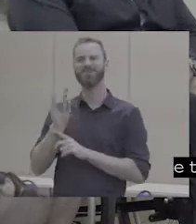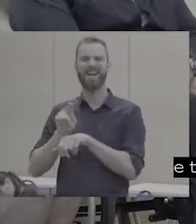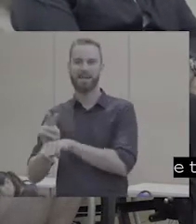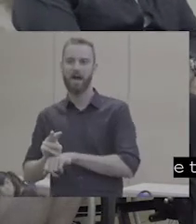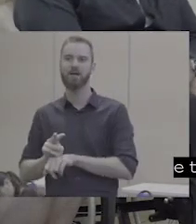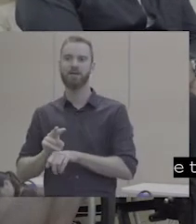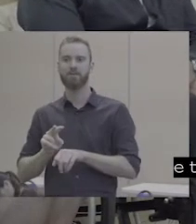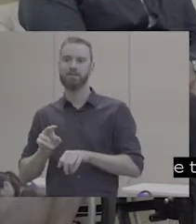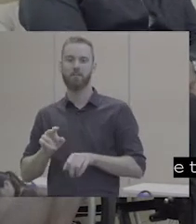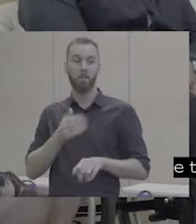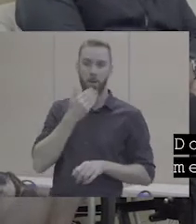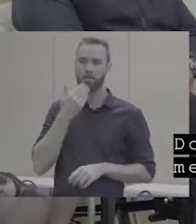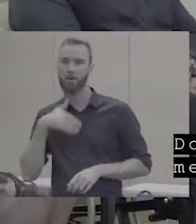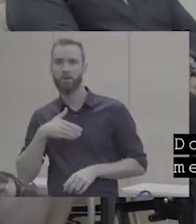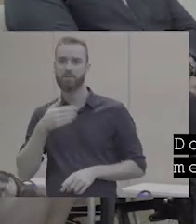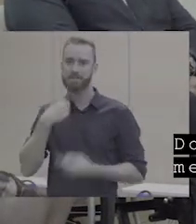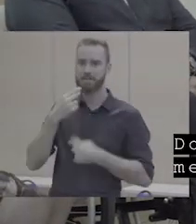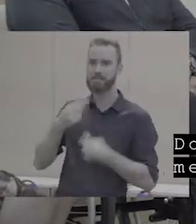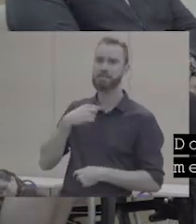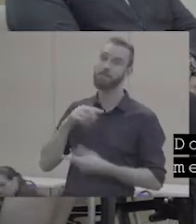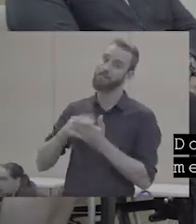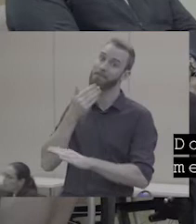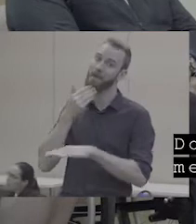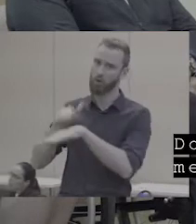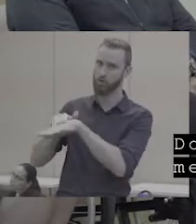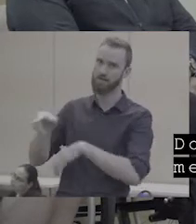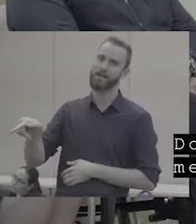dans le développement du projet puis la réalisation du projet. Donc, c'est nos meilleurs consultants.